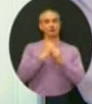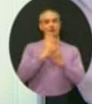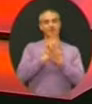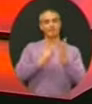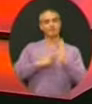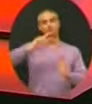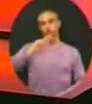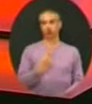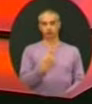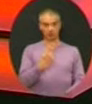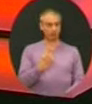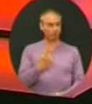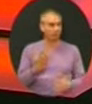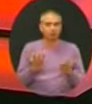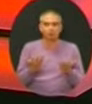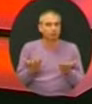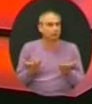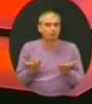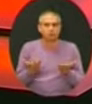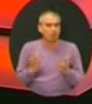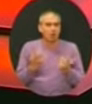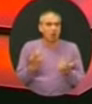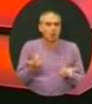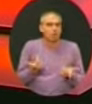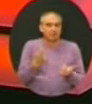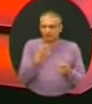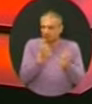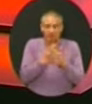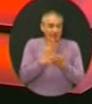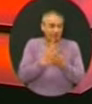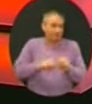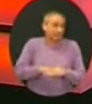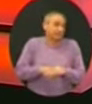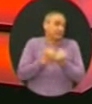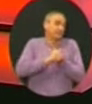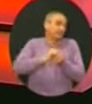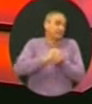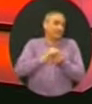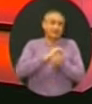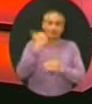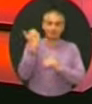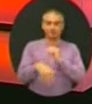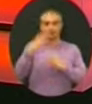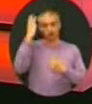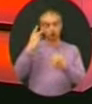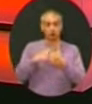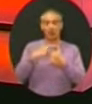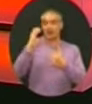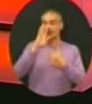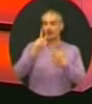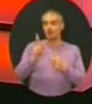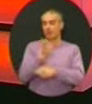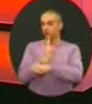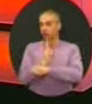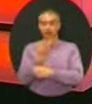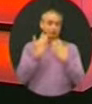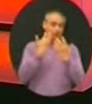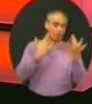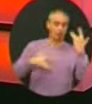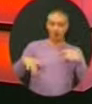השנייה. למה בעצם שאני חושב על זה? זאת מפלגה מרוסקת גמורה, שלי, קבל, משקרים,